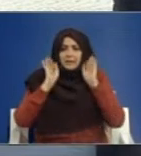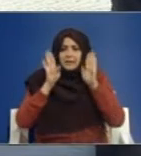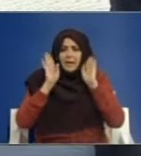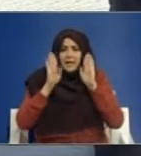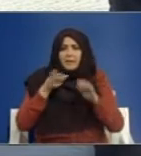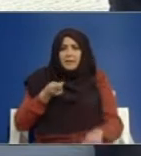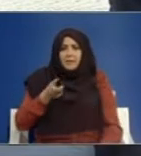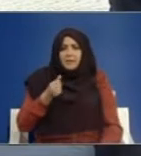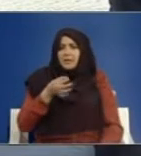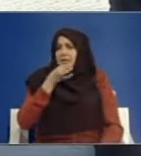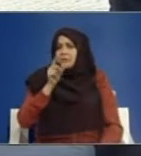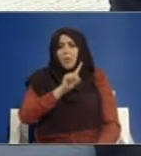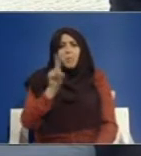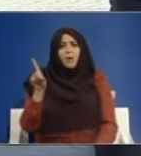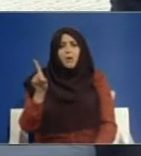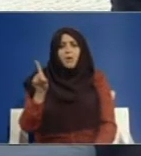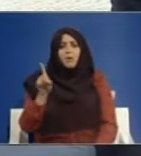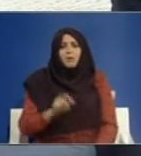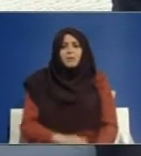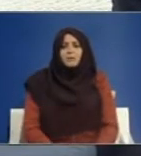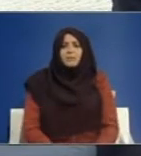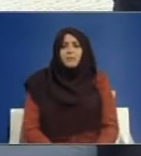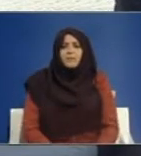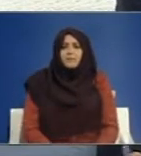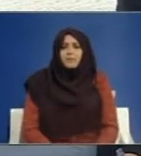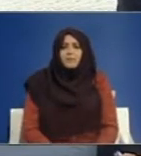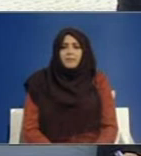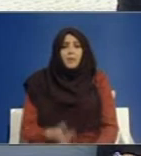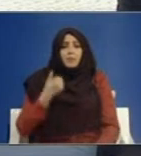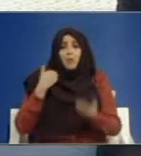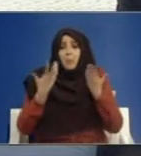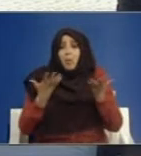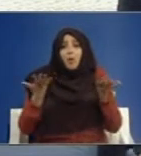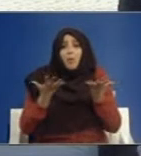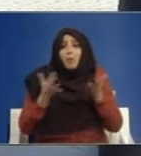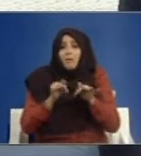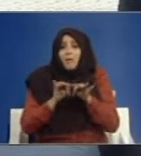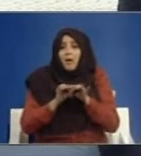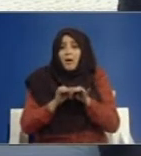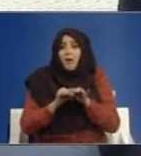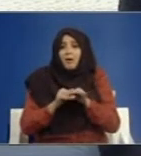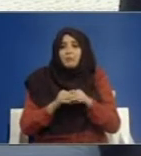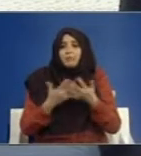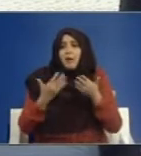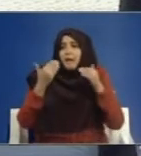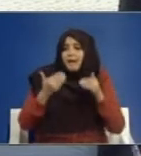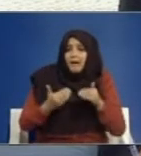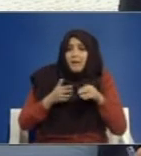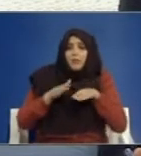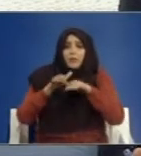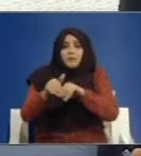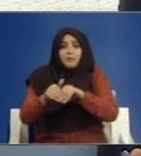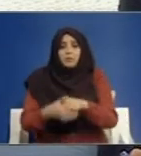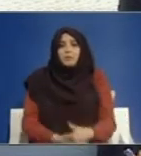لكش، المفروض ما تصليش الصلاة هذه. قالت الآن كيفاش ندير؟ نحبس نكمل؟